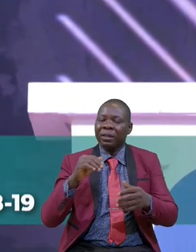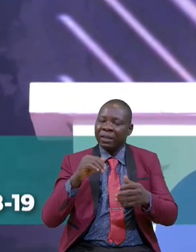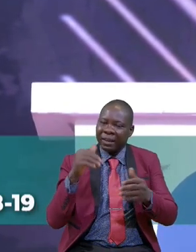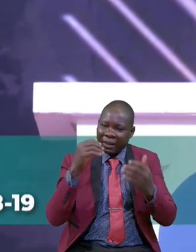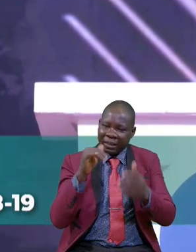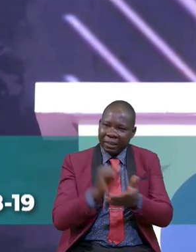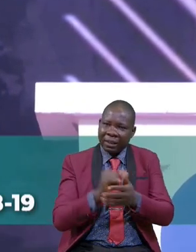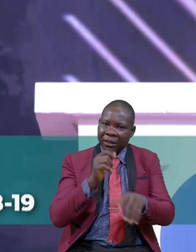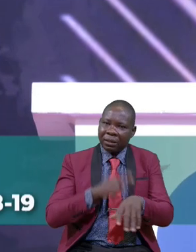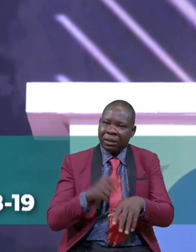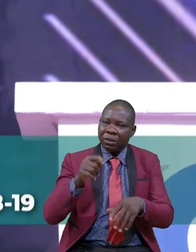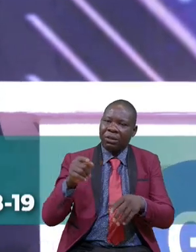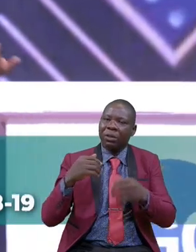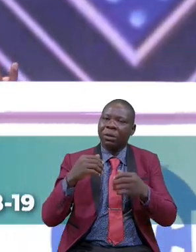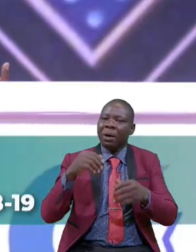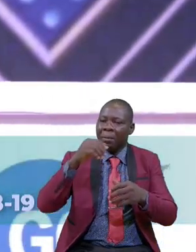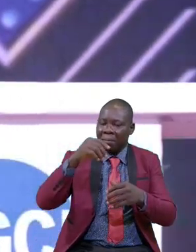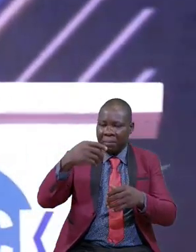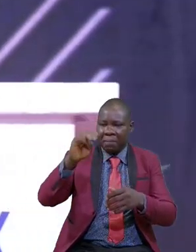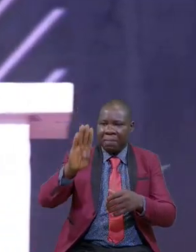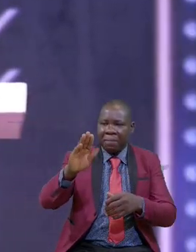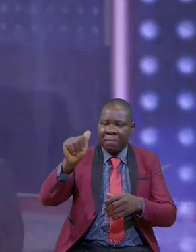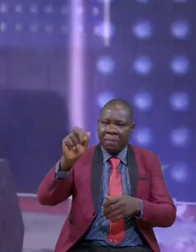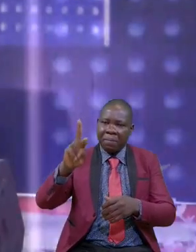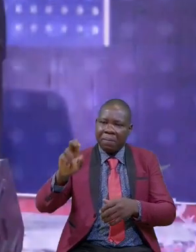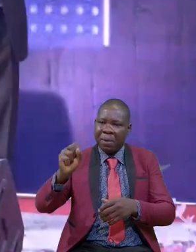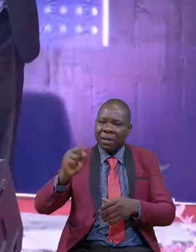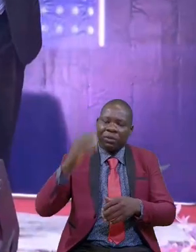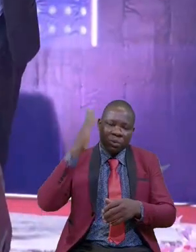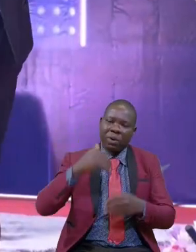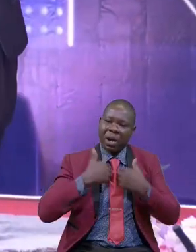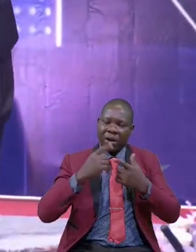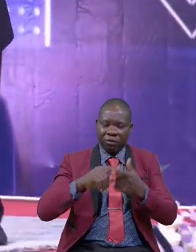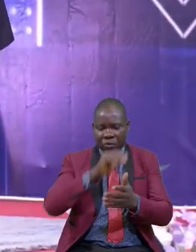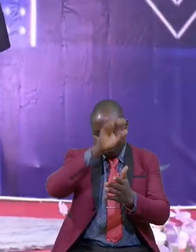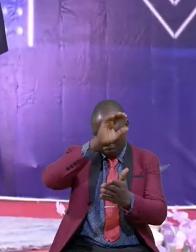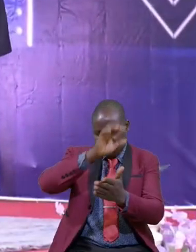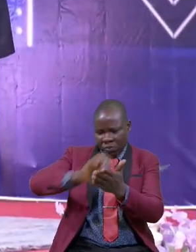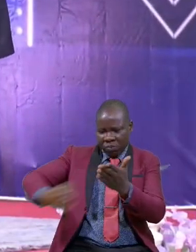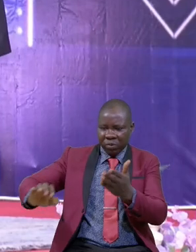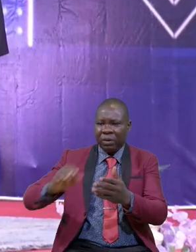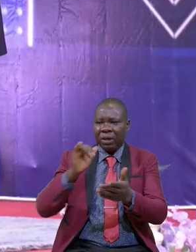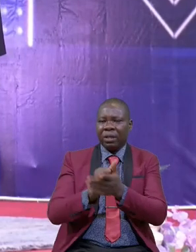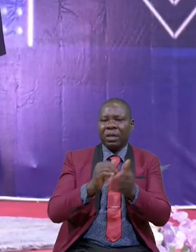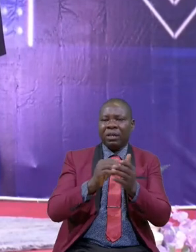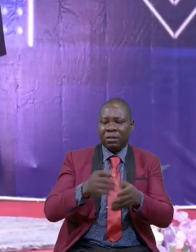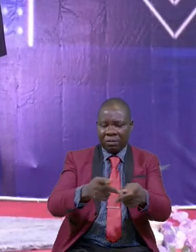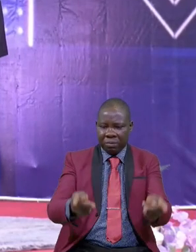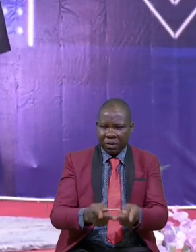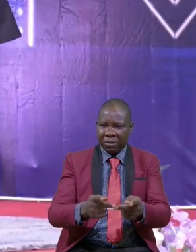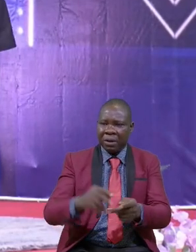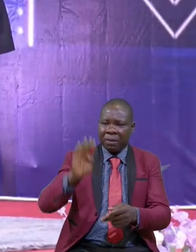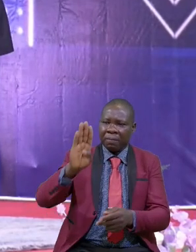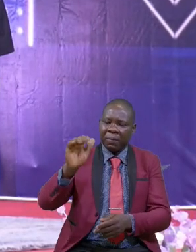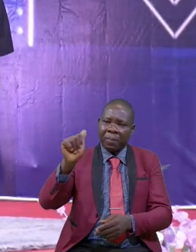Oh, monsieur. Do not have ears to hear, les bars, les poteaux n'ont pas d'oreilles pour entendre. Les poteaux n'ont pas